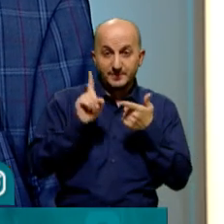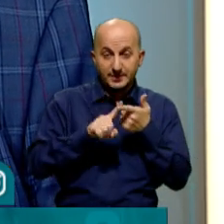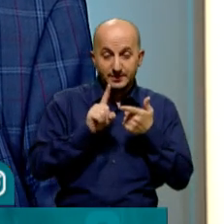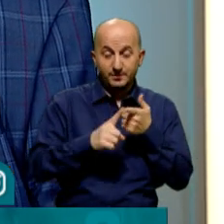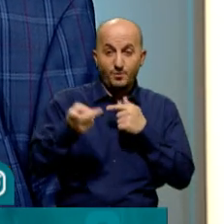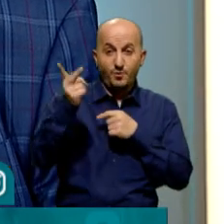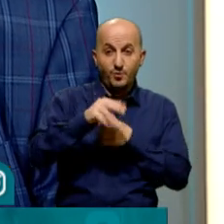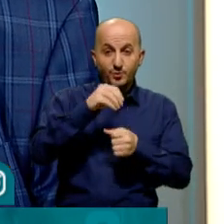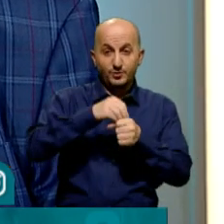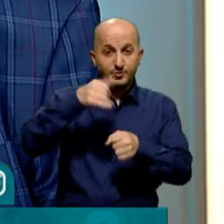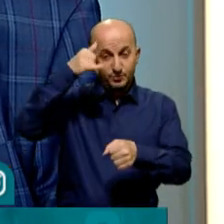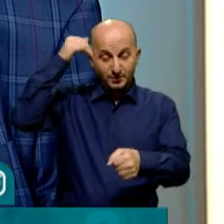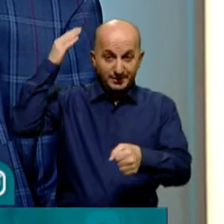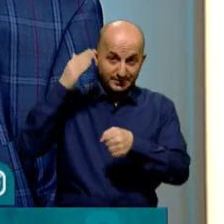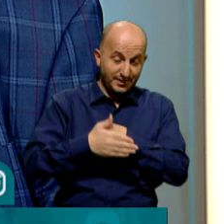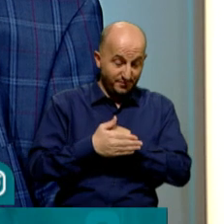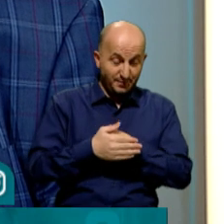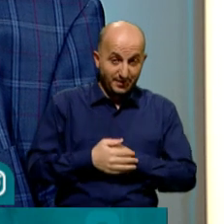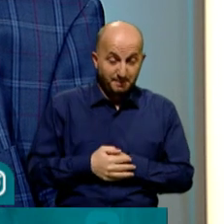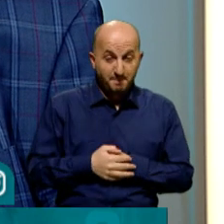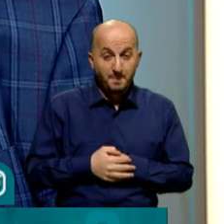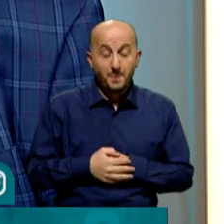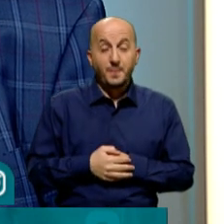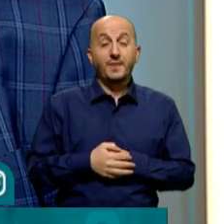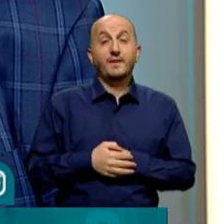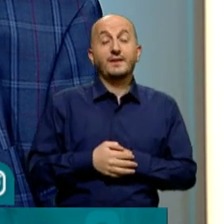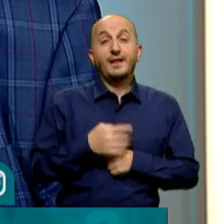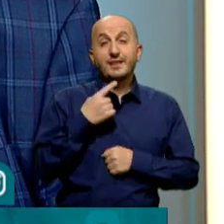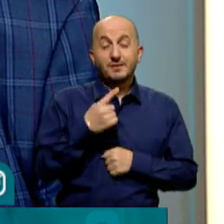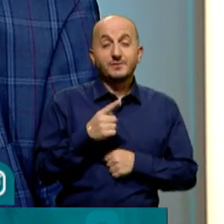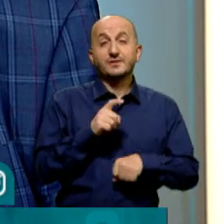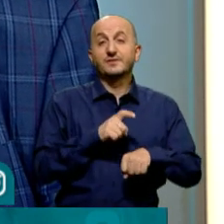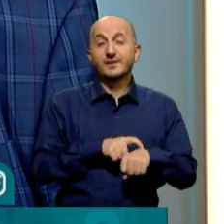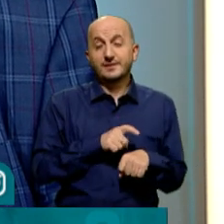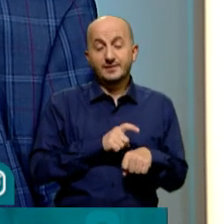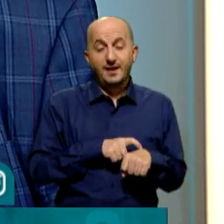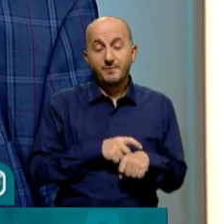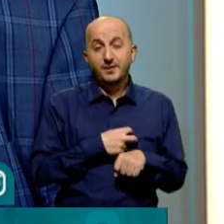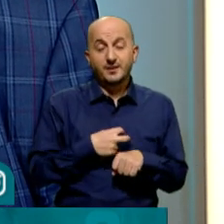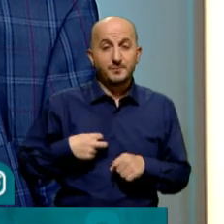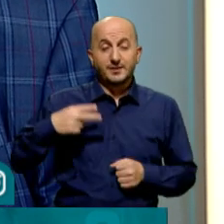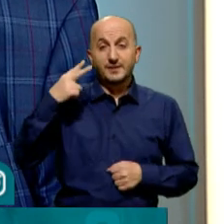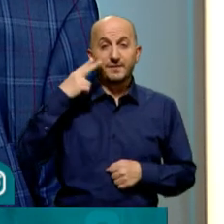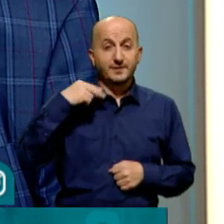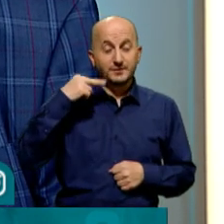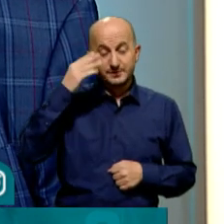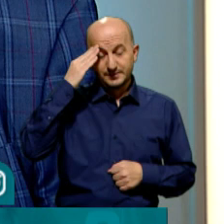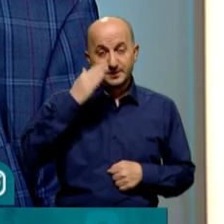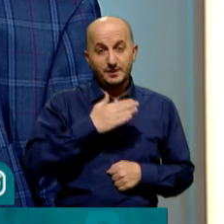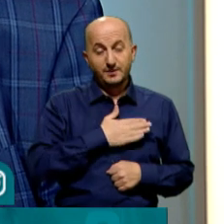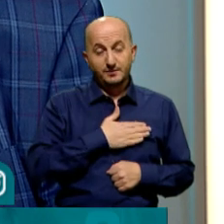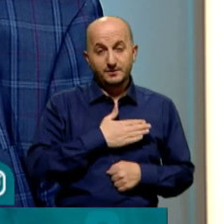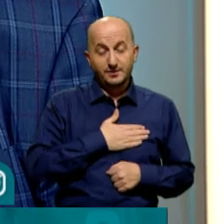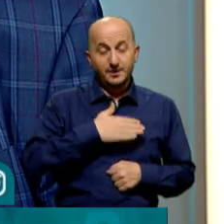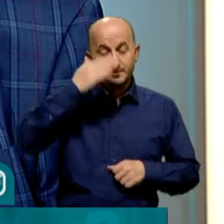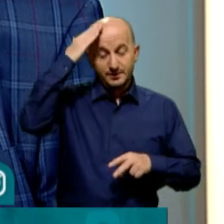ölüye kurban kesme. Ölüye kurban kesme dediğimiz vakitte Peygamber aleyhissalatü vesselam Efendimiz Hazreti